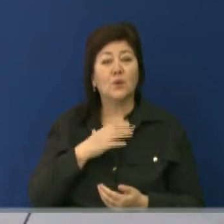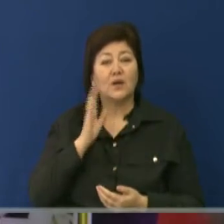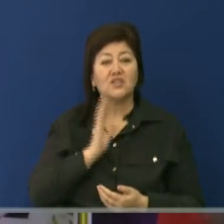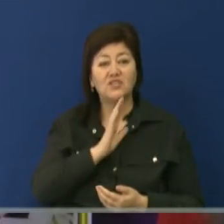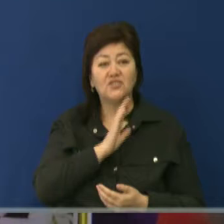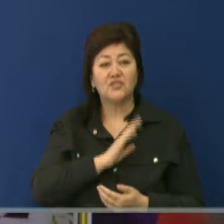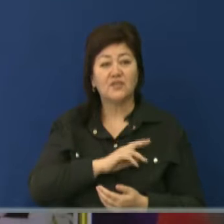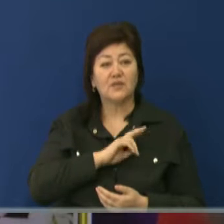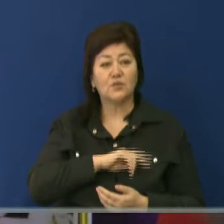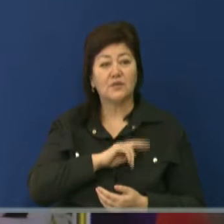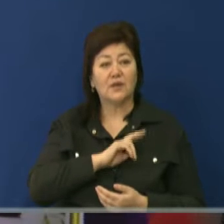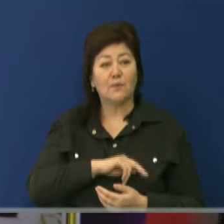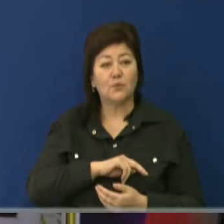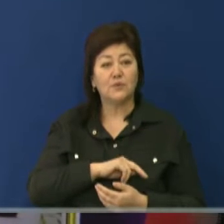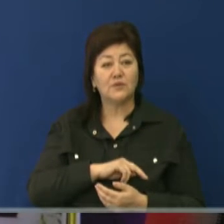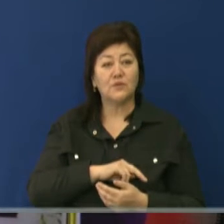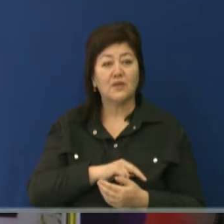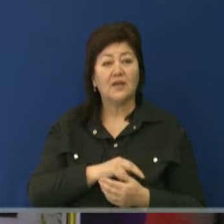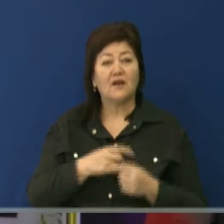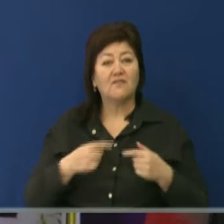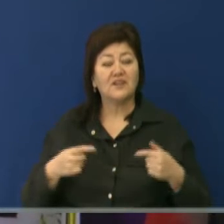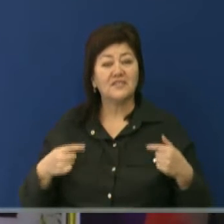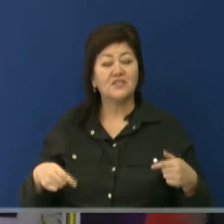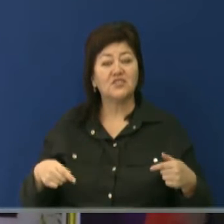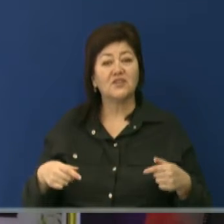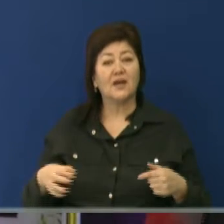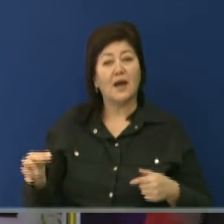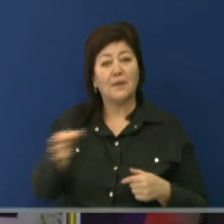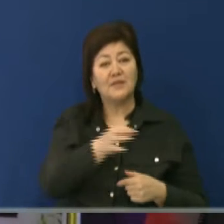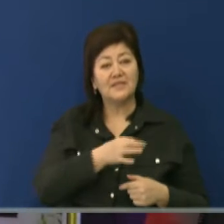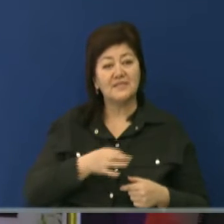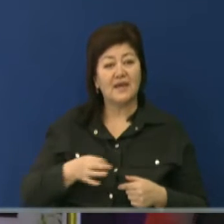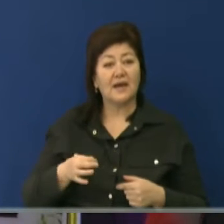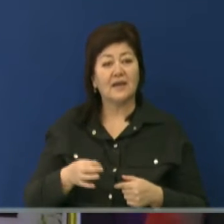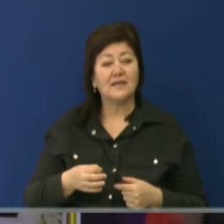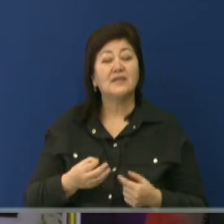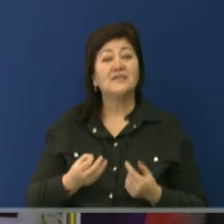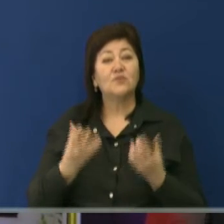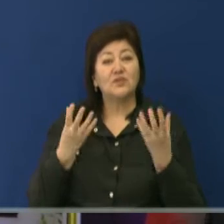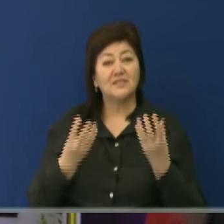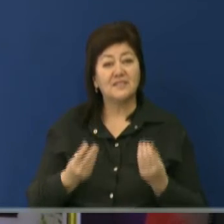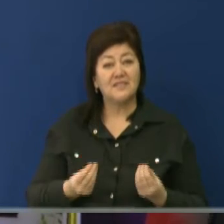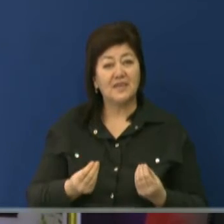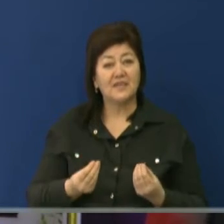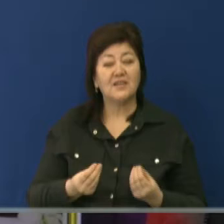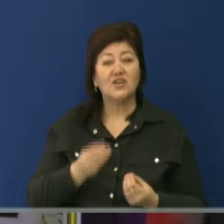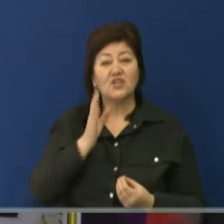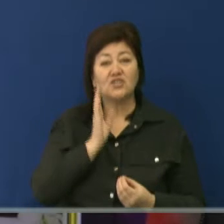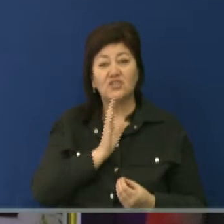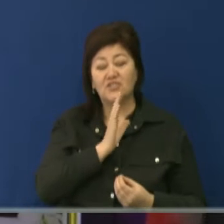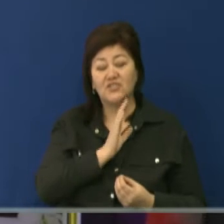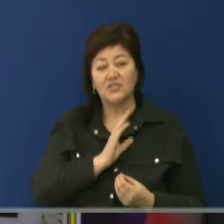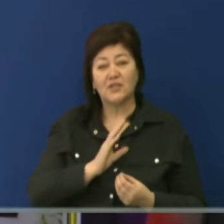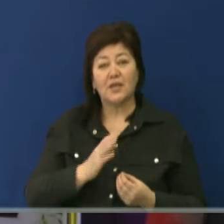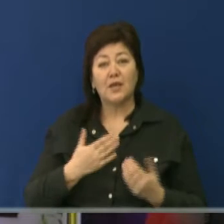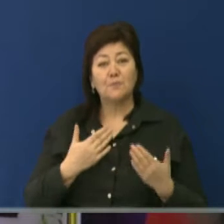болады. Мен өте қуаныштымын, міне осы келе жатқан аналар күніне қарсы